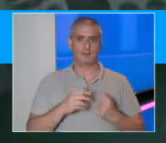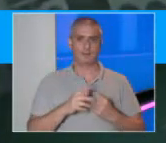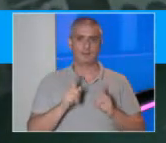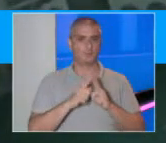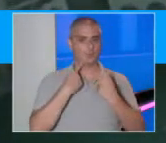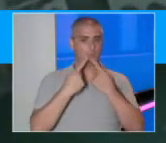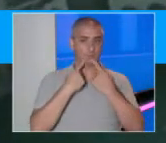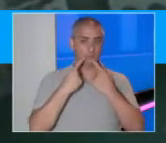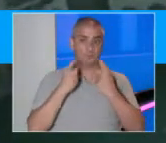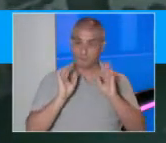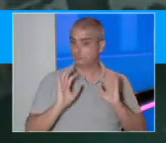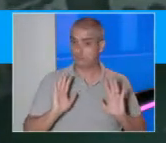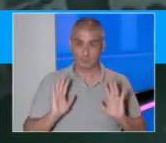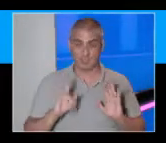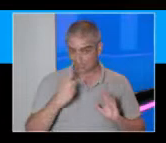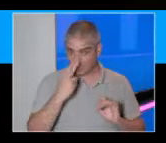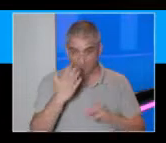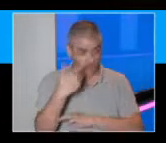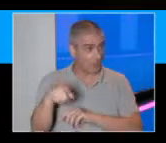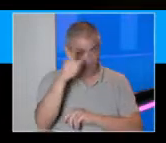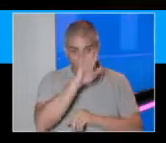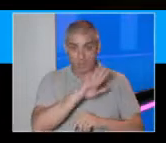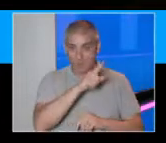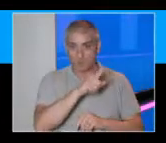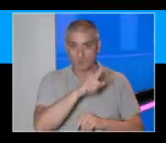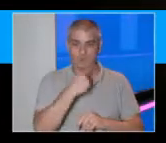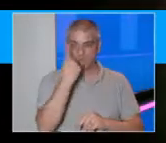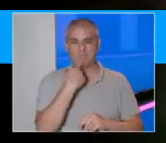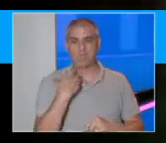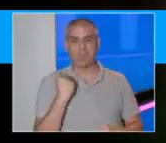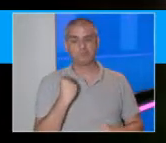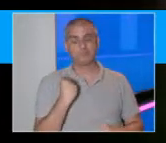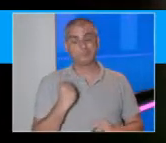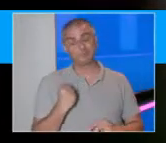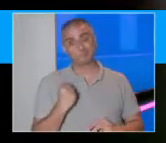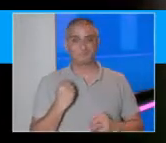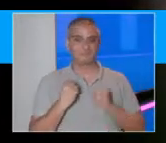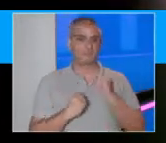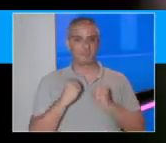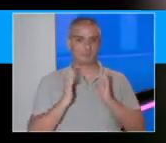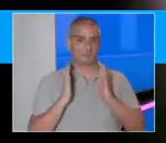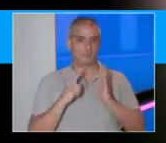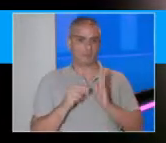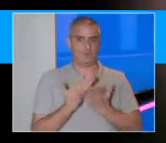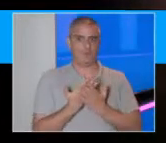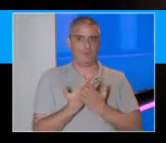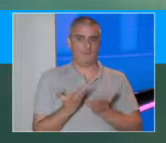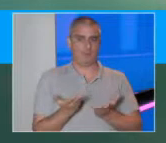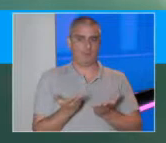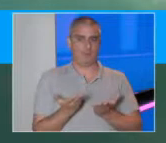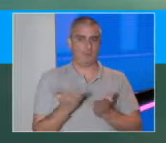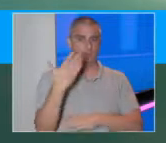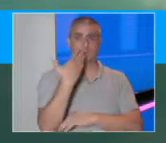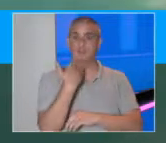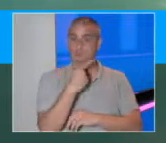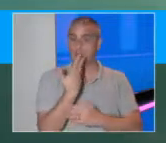מסע ומתן. זה בסדר. אתה רואה מדינות אחרות באירופה שהן חמוצות יותר. קשה להם מאוד עם העובדה הזאת